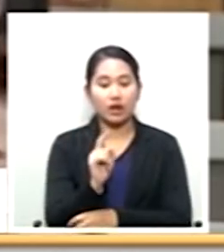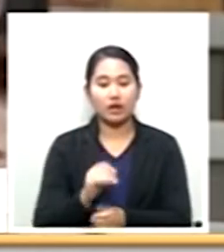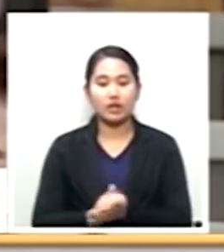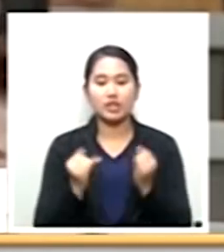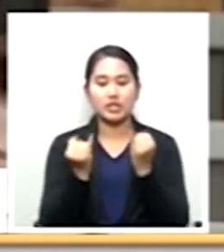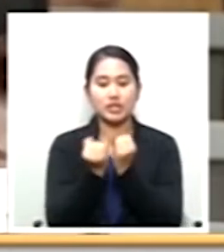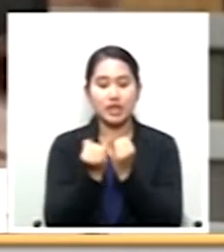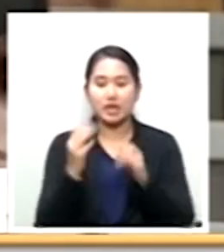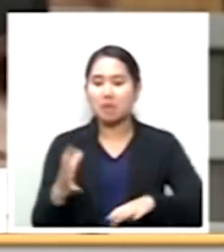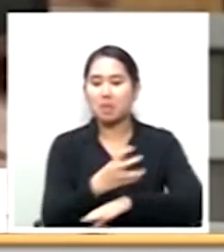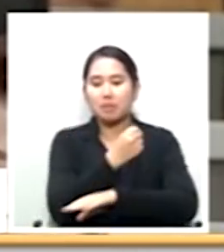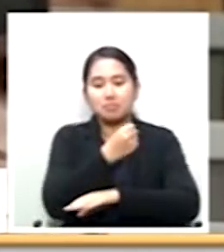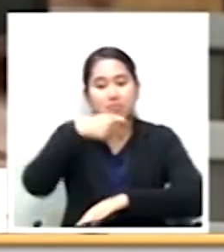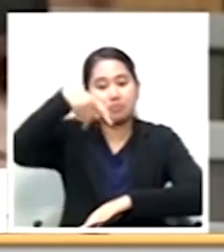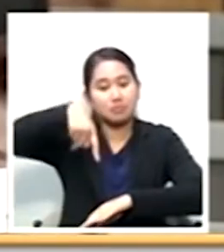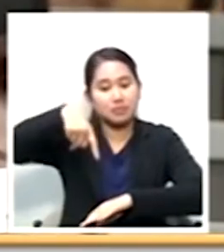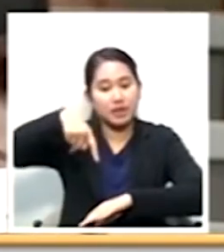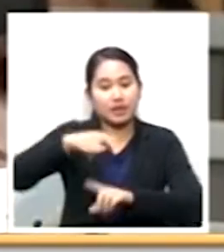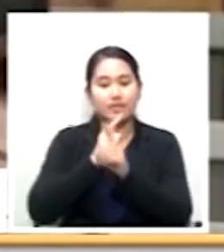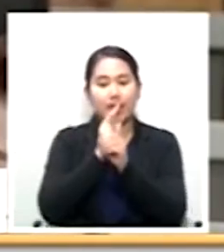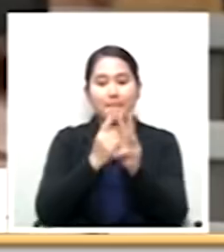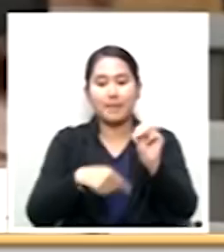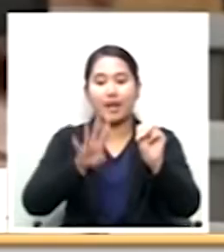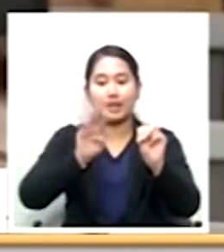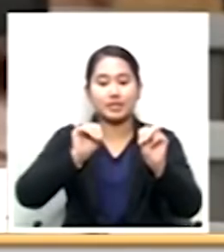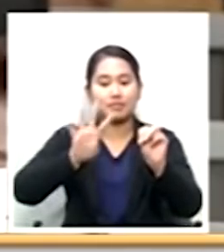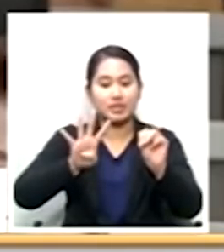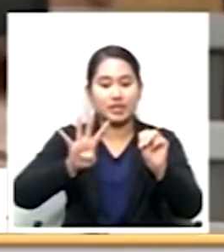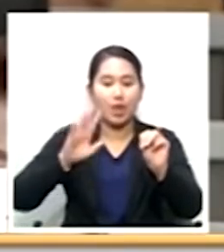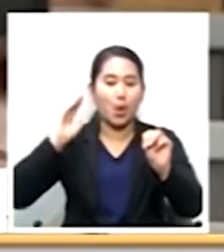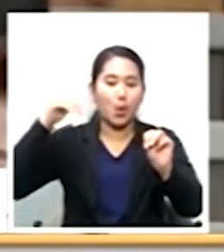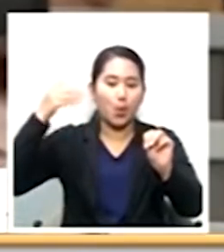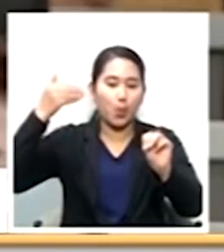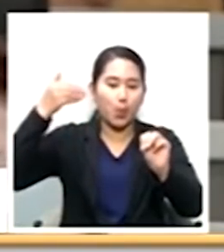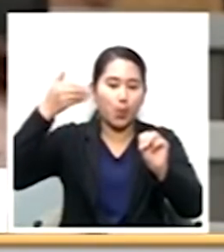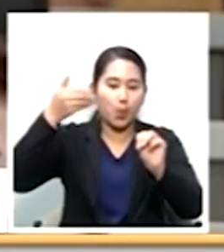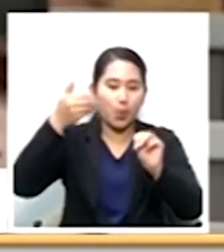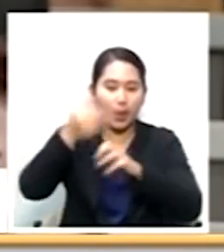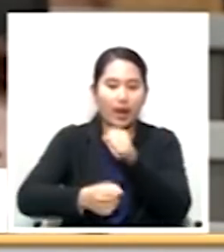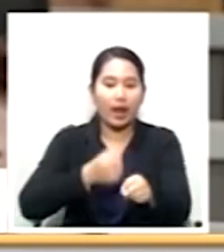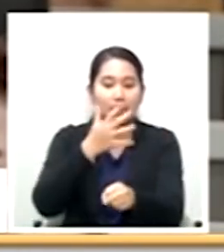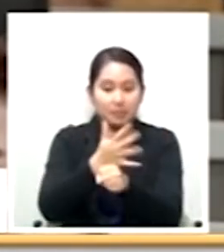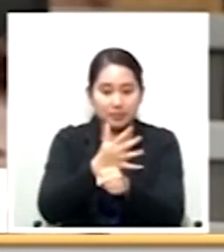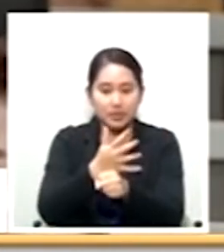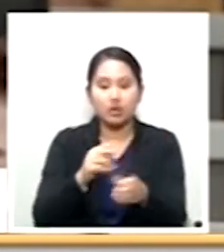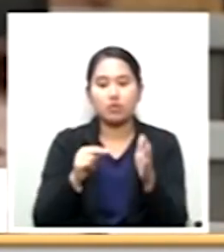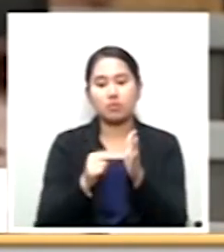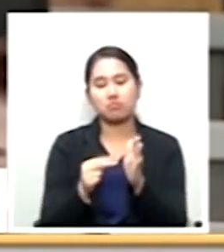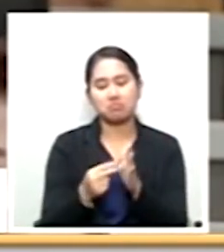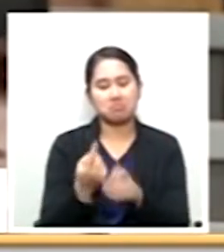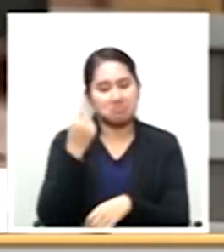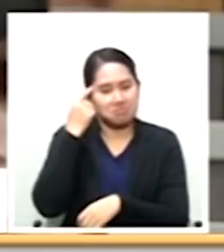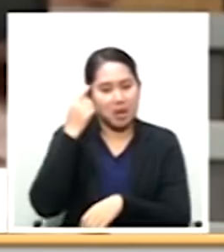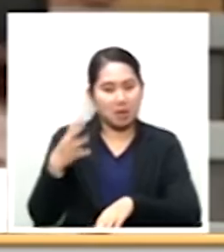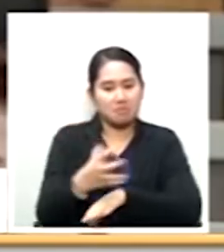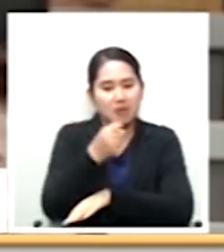การมีอำนาจพิเศษตามมาตรา44ที่ท่านใช้มา5ปีเศษประเภทเปิดปุ๊บแล้วติดปั๊บทันทีท่